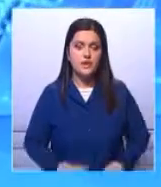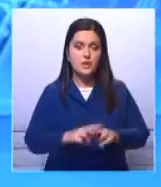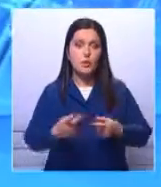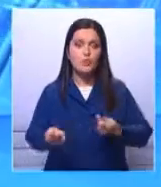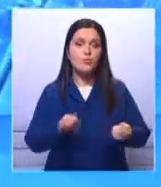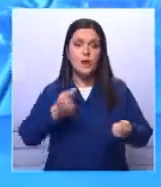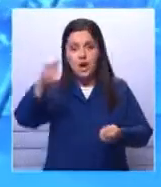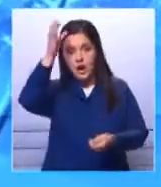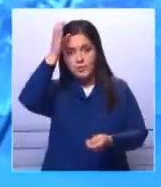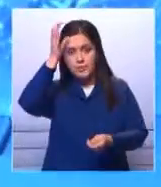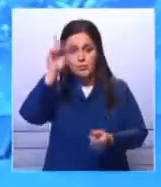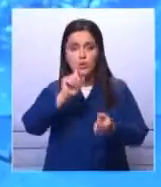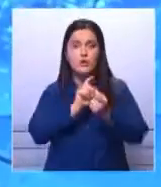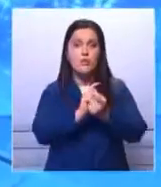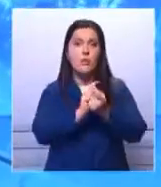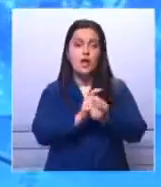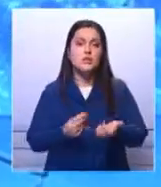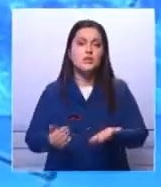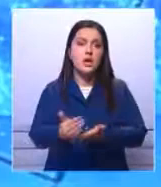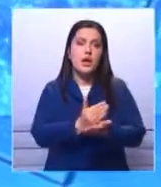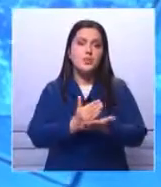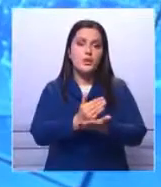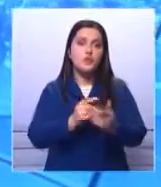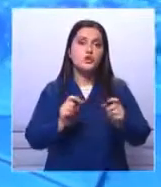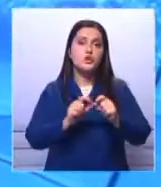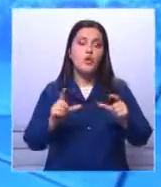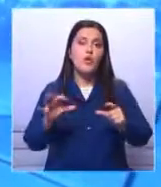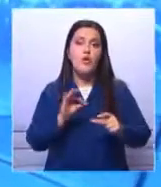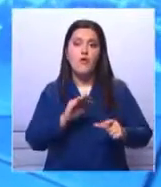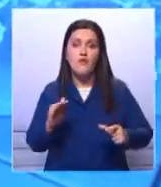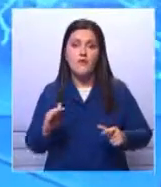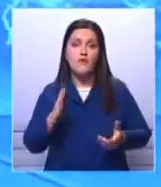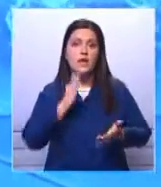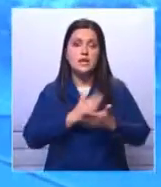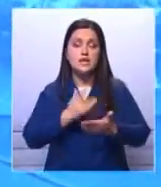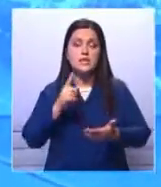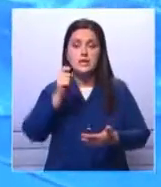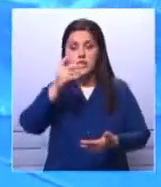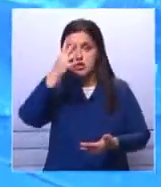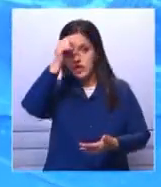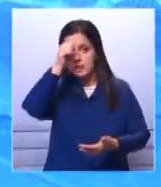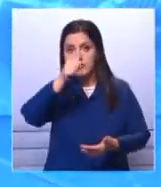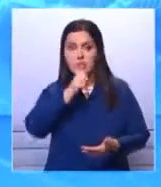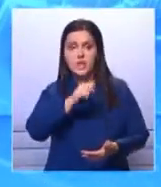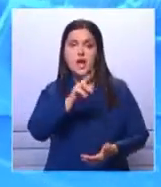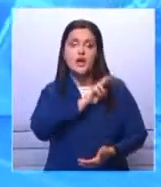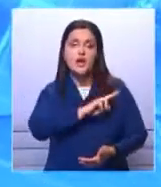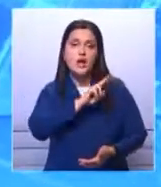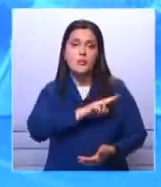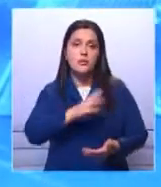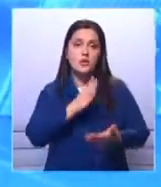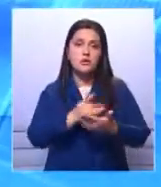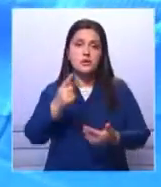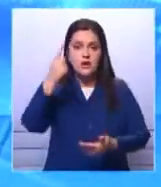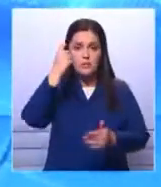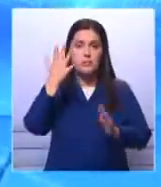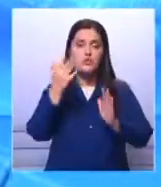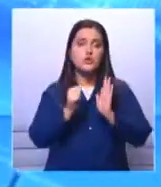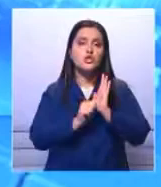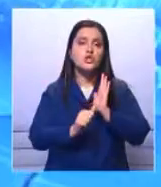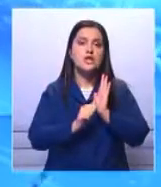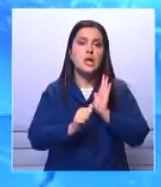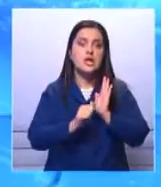Столичное управление образования намерено бороться с поборами в школах. По официальной информации, за 4 месяца на сотрудников учебных учреждений